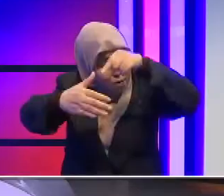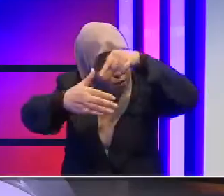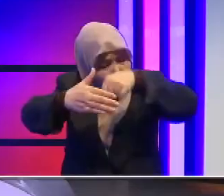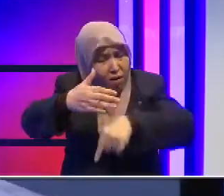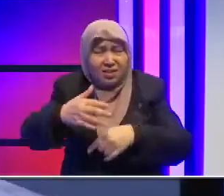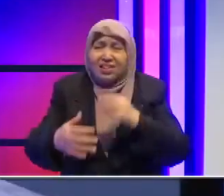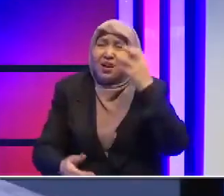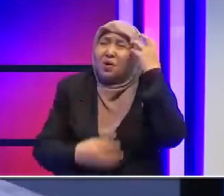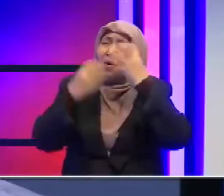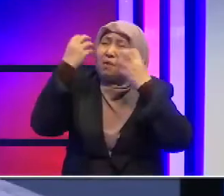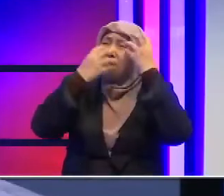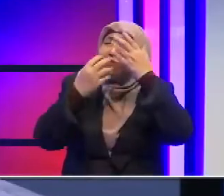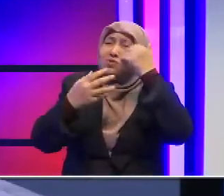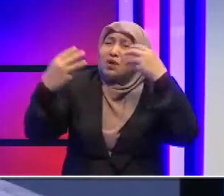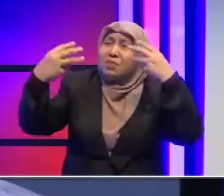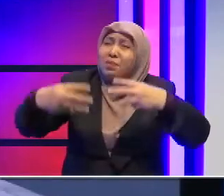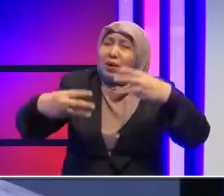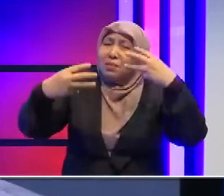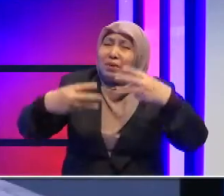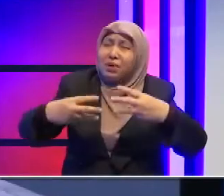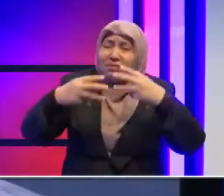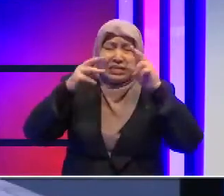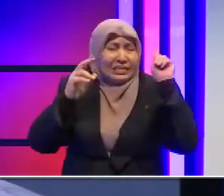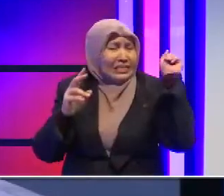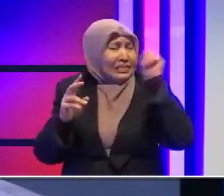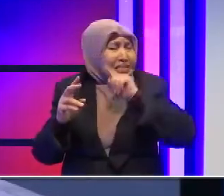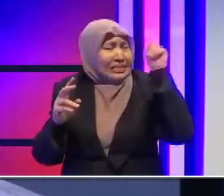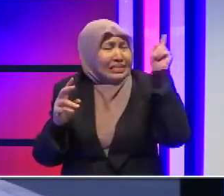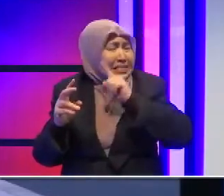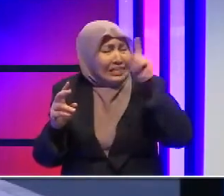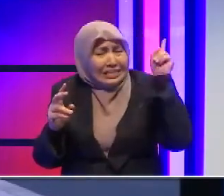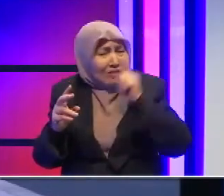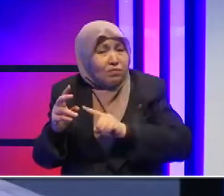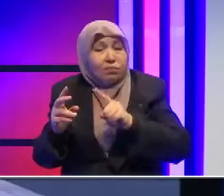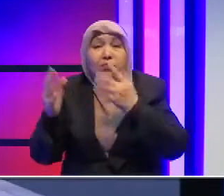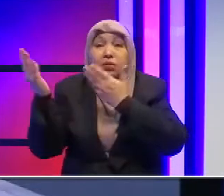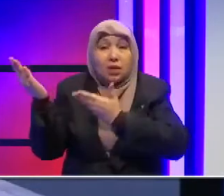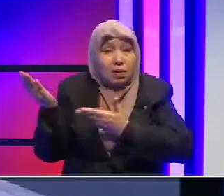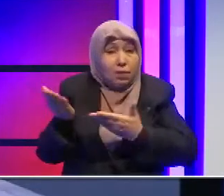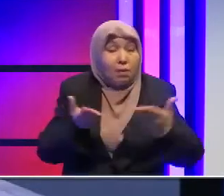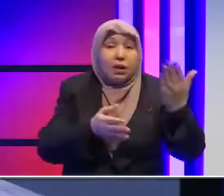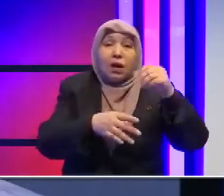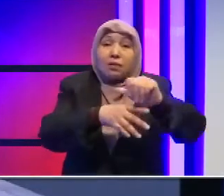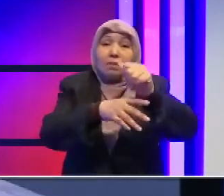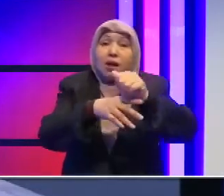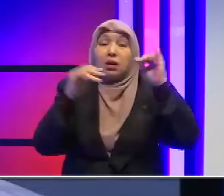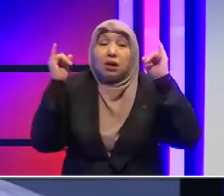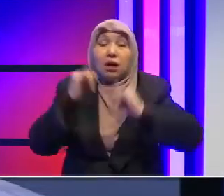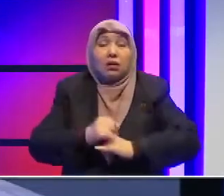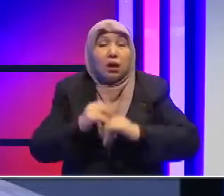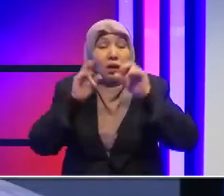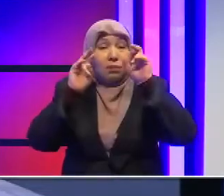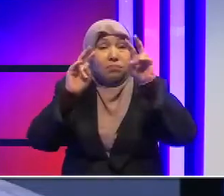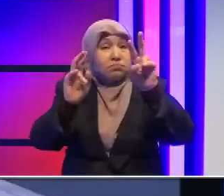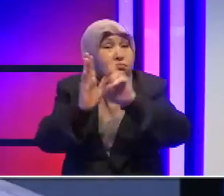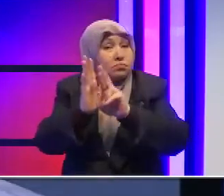kenapa peperangan yang sesuatu yang dilihat dahsyat, yang mengerikan, dibawakan kepada satu amal ibadat yang terlihat